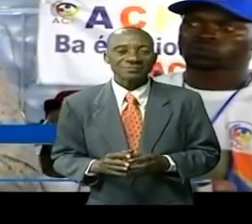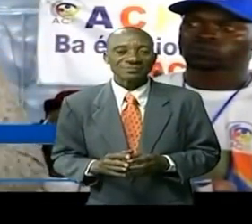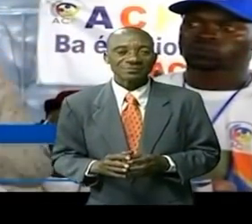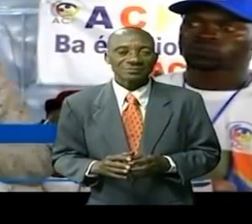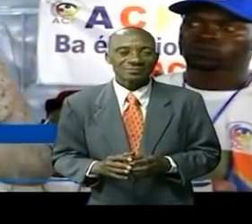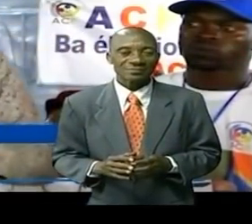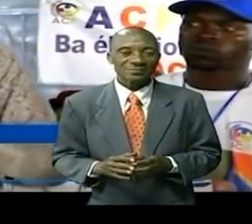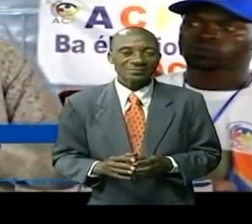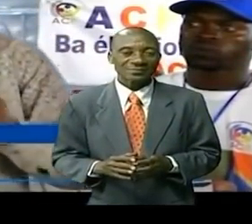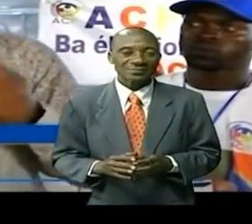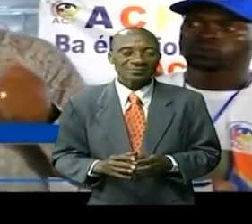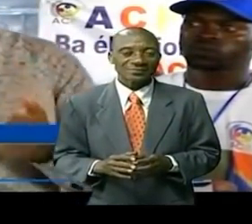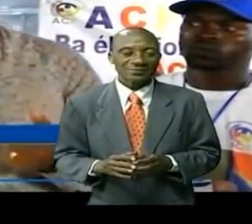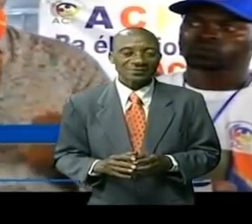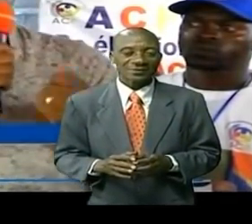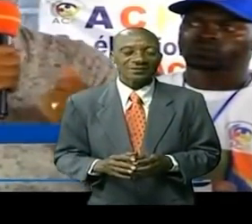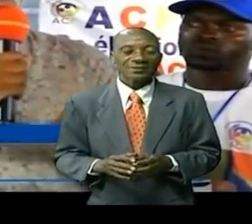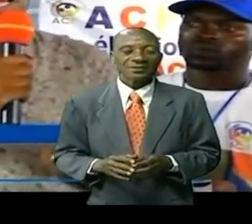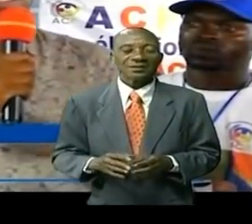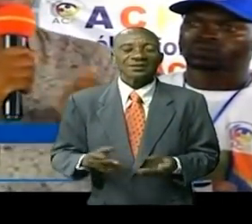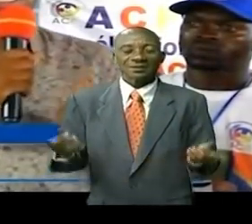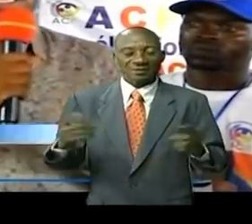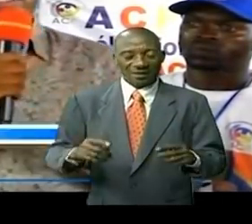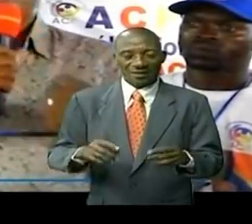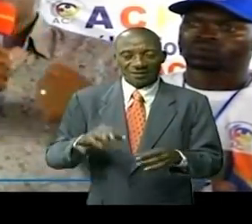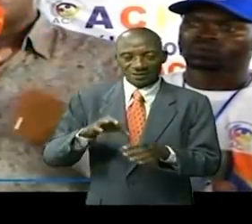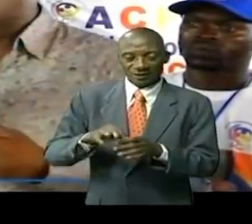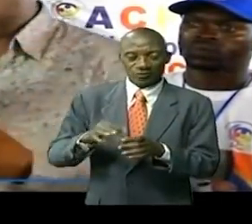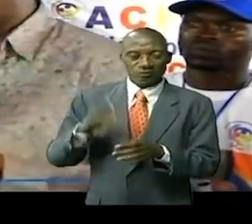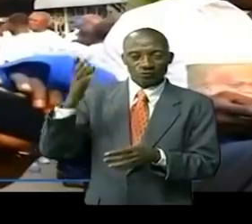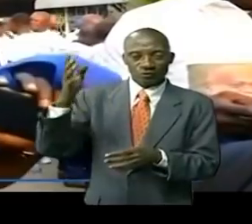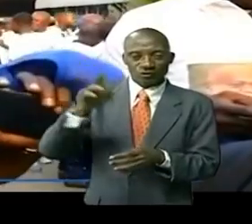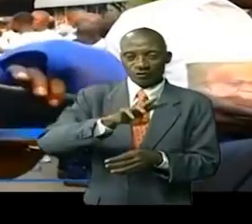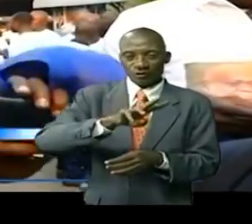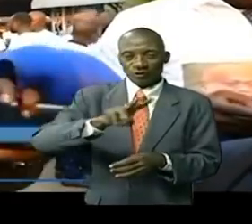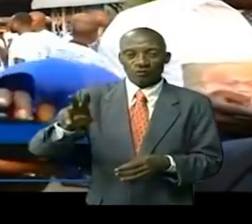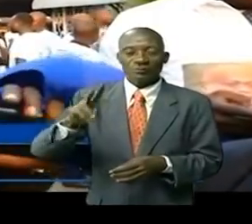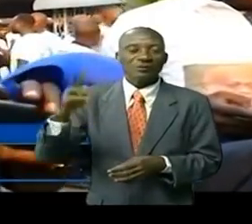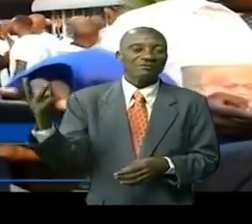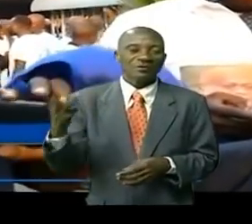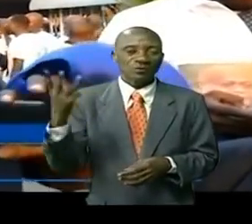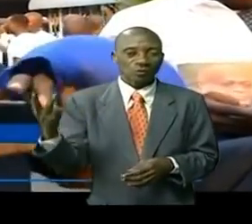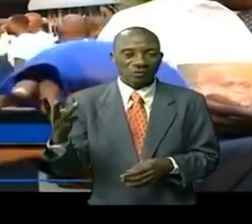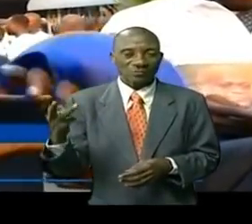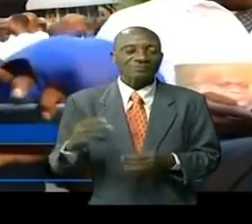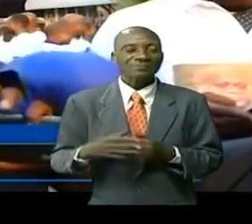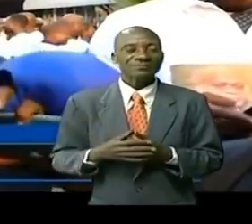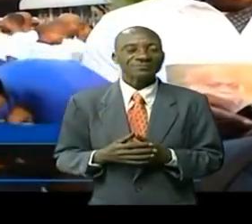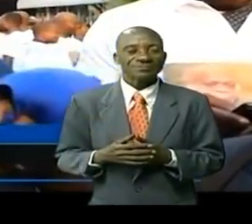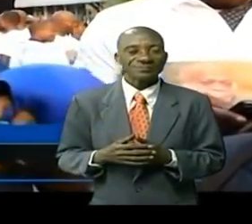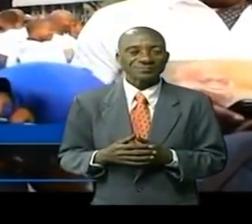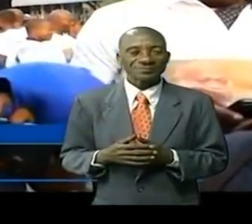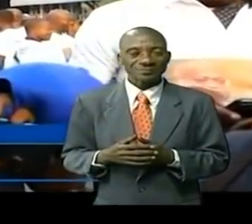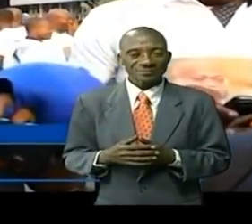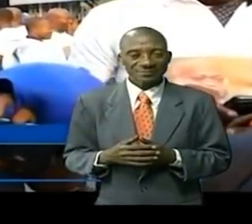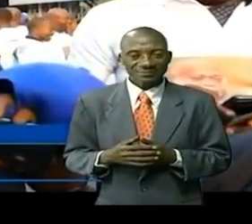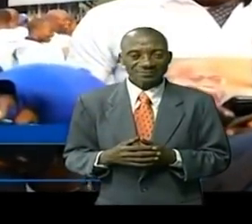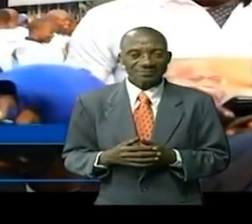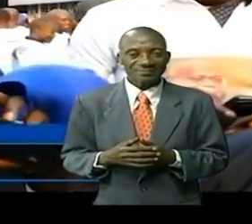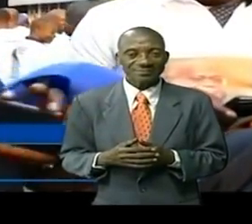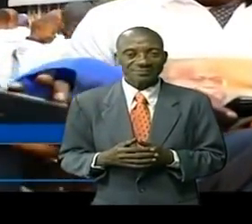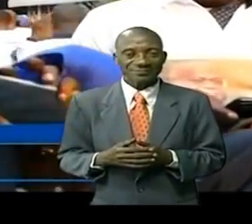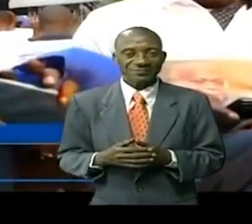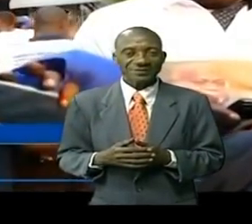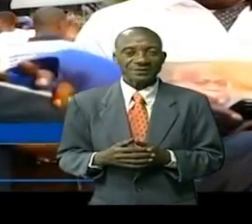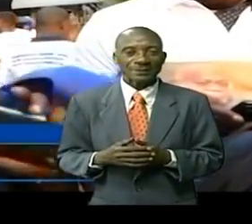aux échéances électorales de 2023. Après plus de 200 ans, les Baboma peuvent se retrouver